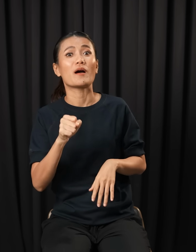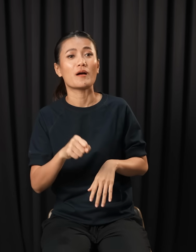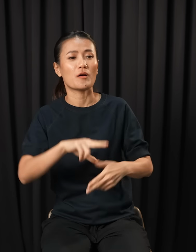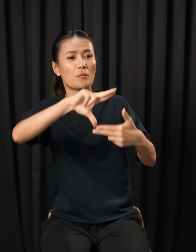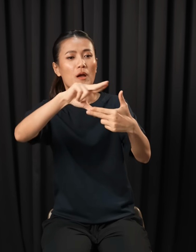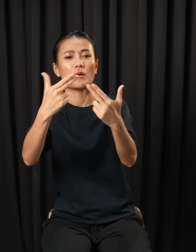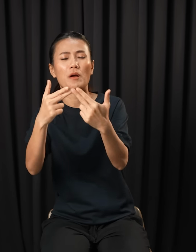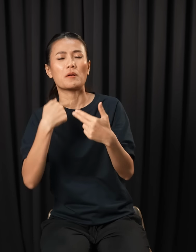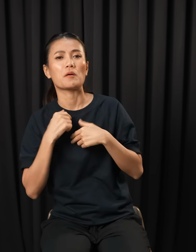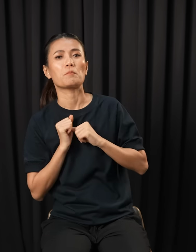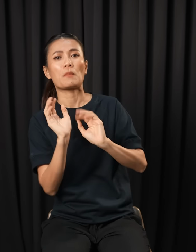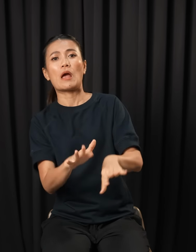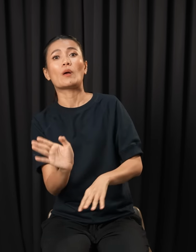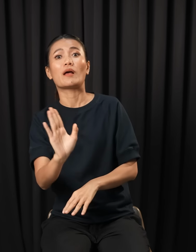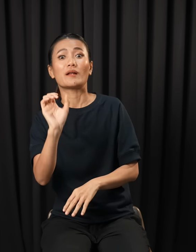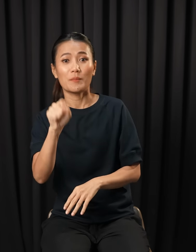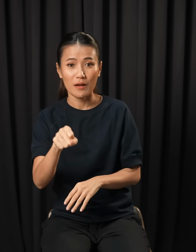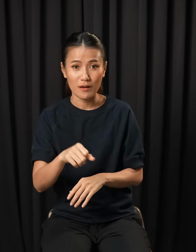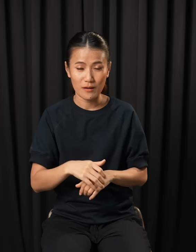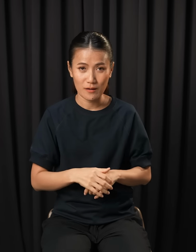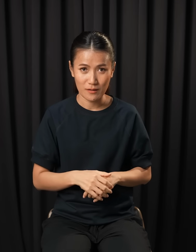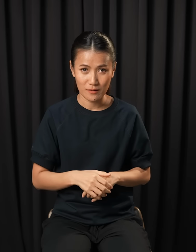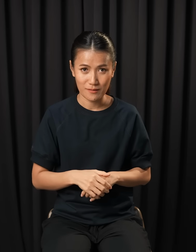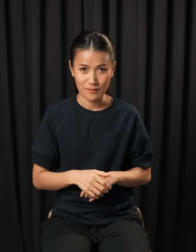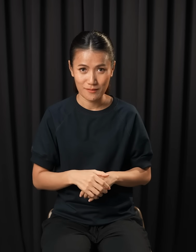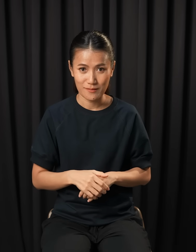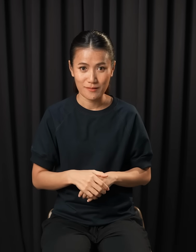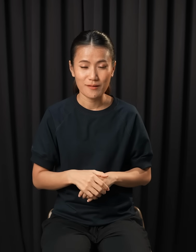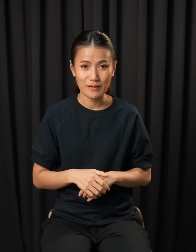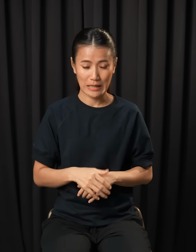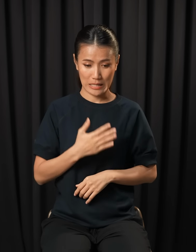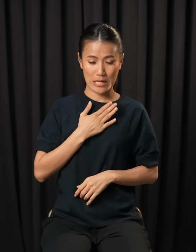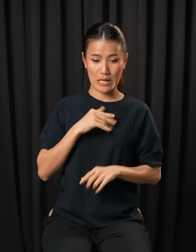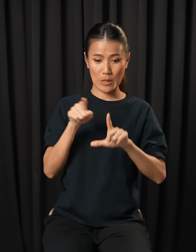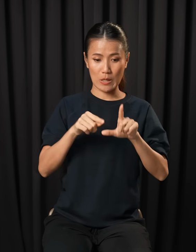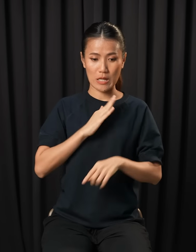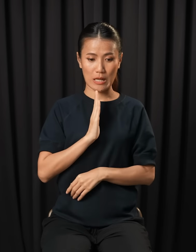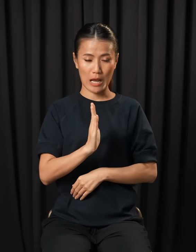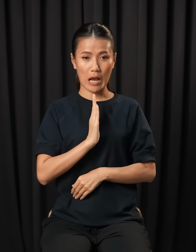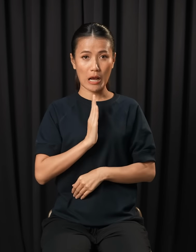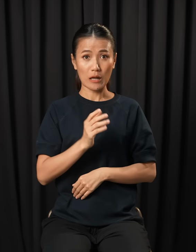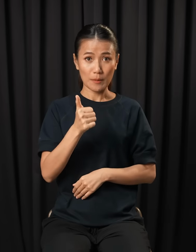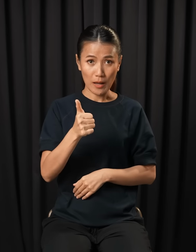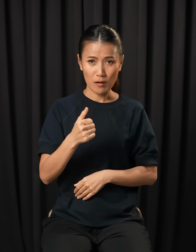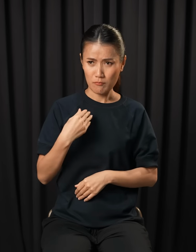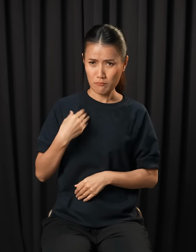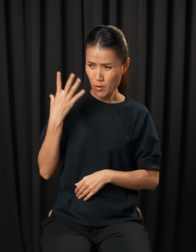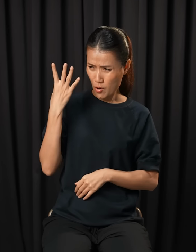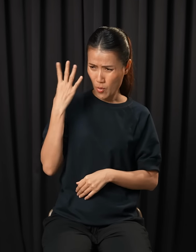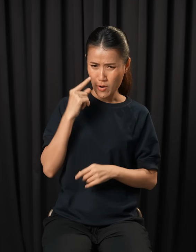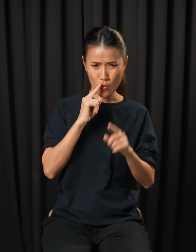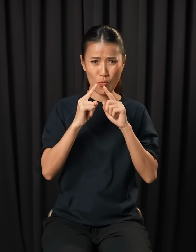ไอ้ฝั่งนี้คุณก็ไม่เอาเขาเพราะฉะนั้นเนี่ยคุณเป็นคนที่คุณไม่เอาเขาฝั่งนึง เมื่อวาน กับเขาไม่เอาคุณ